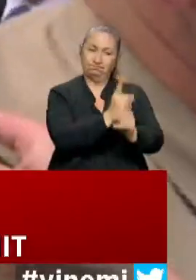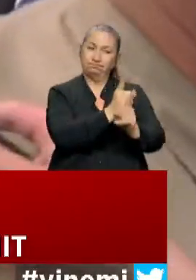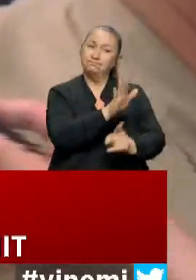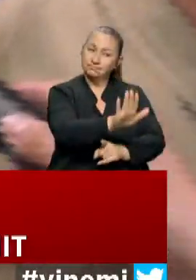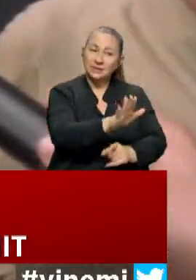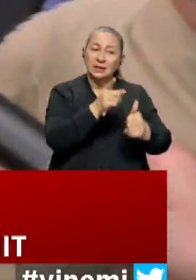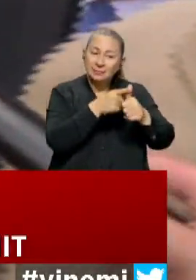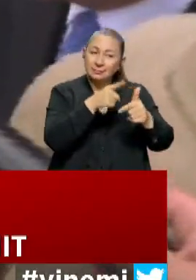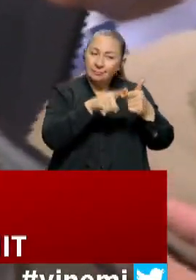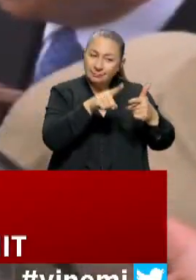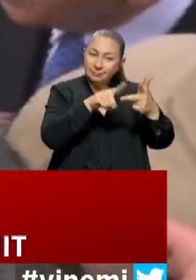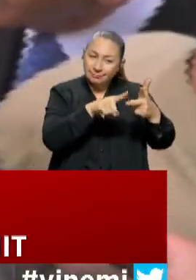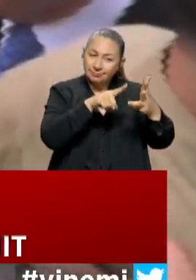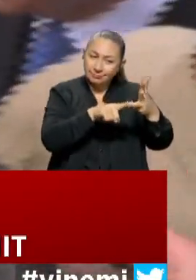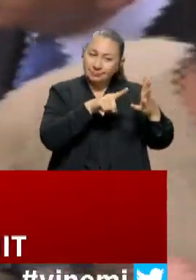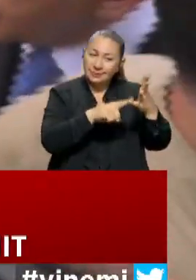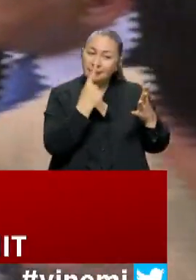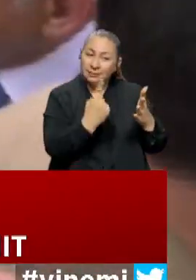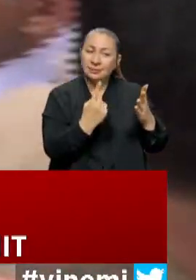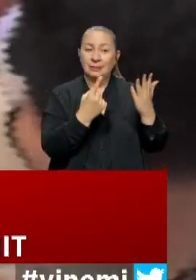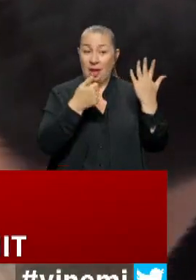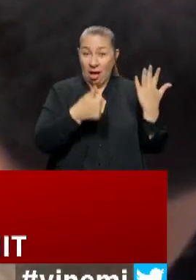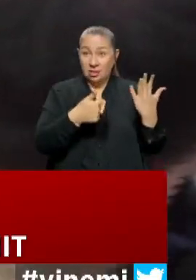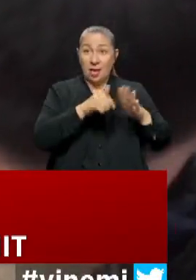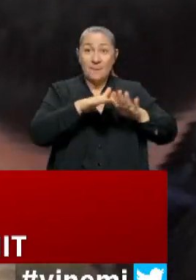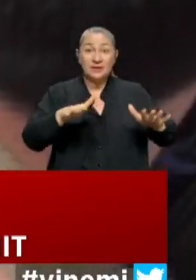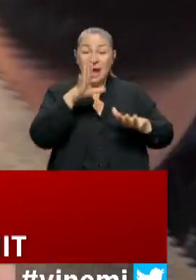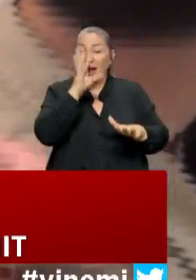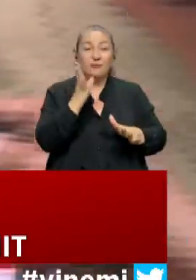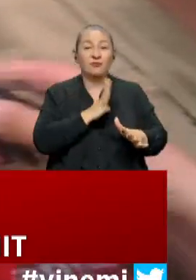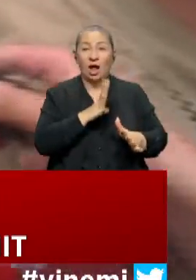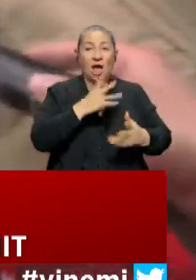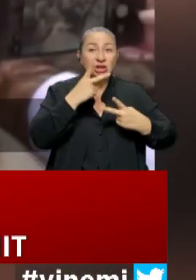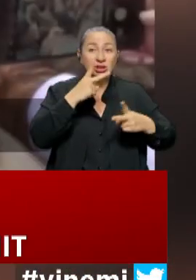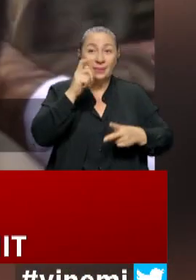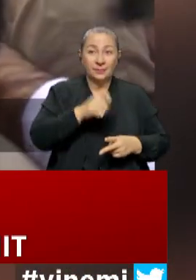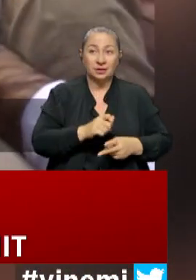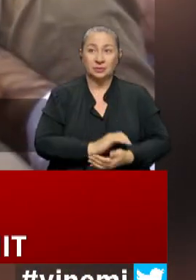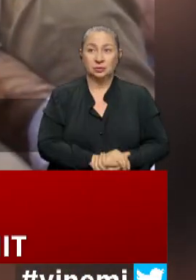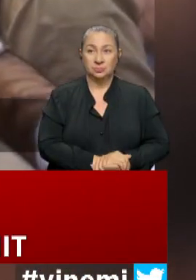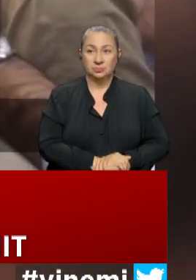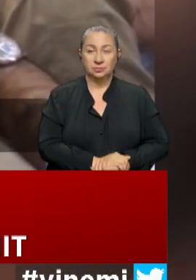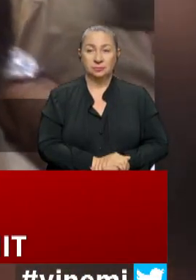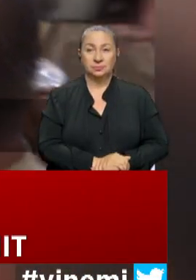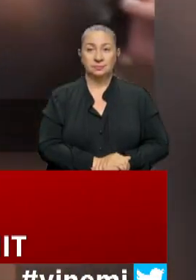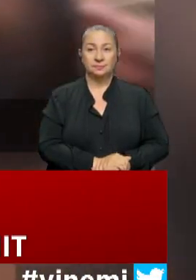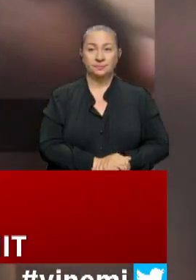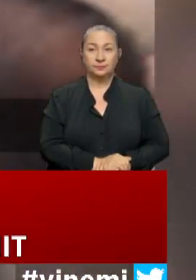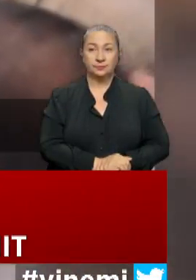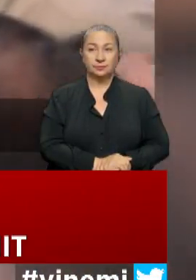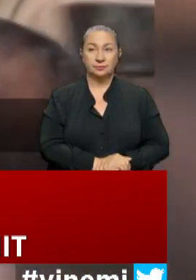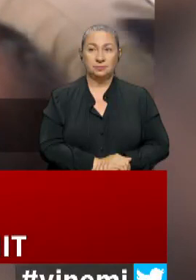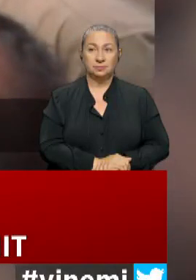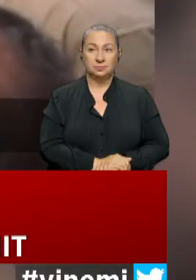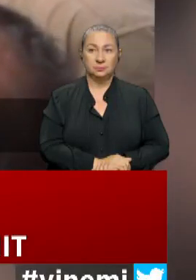karşılaştı. Tek tek sayarak, tane tane anlatarak altılı masada kimlerin olduğunu açıkladı. Bak sayıyorum. Cumhuriyet